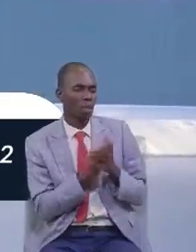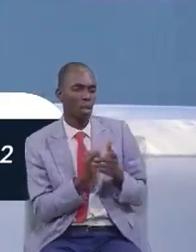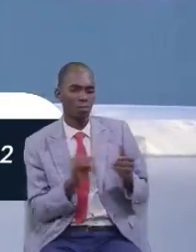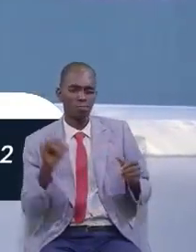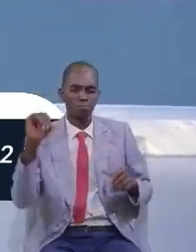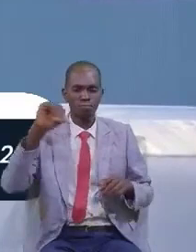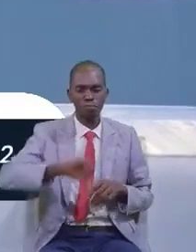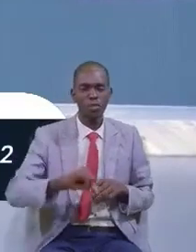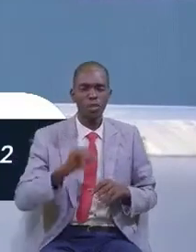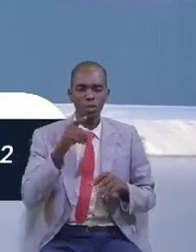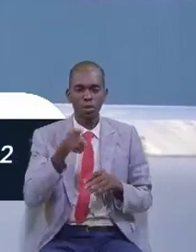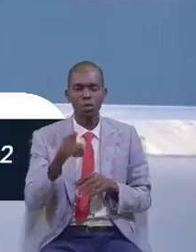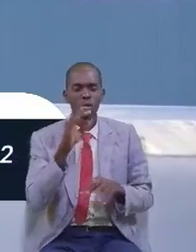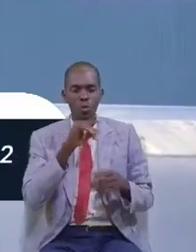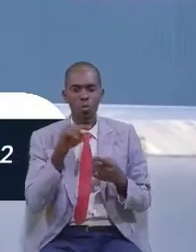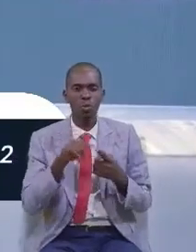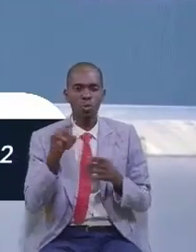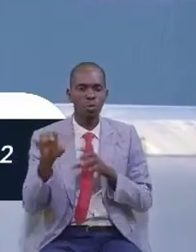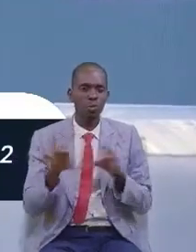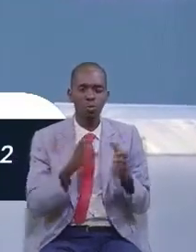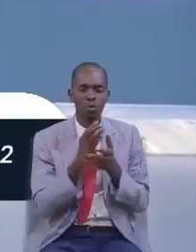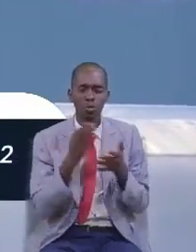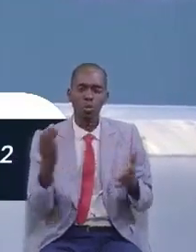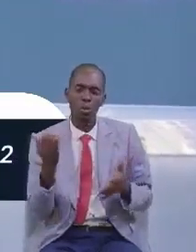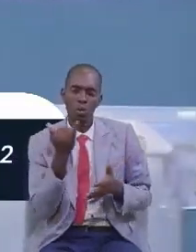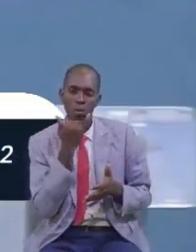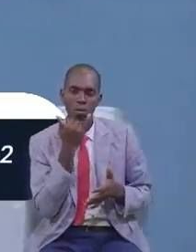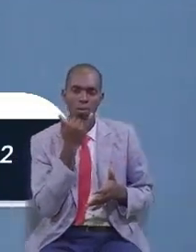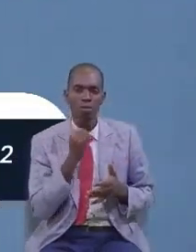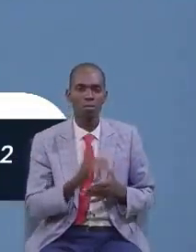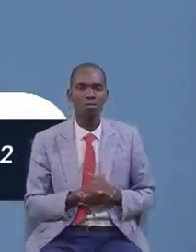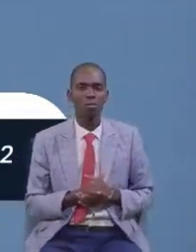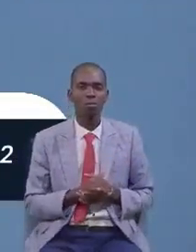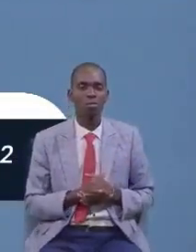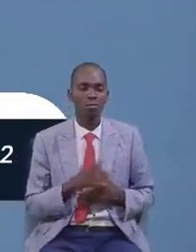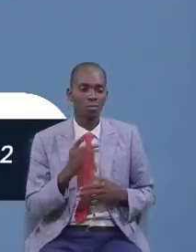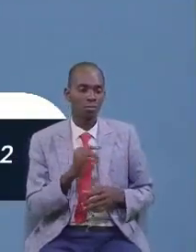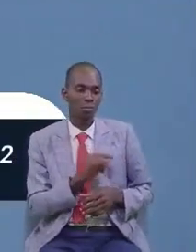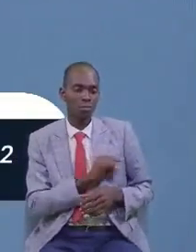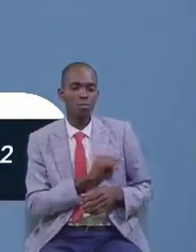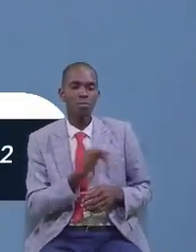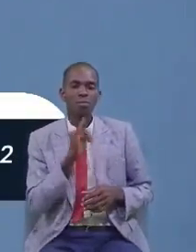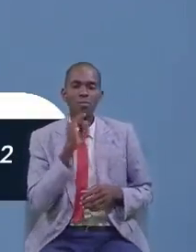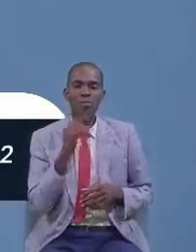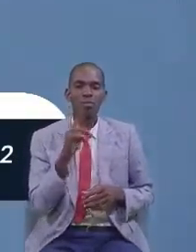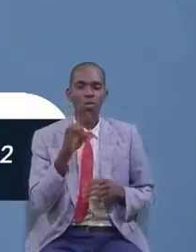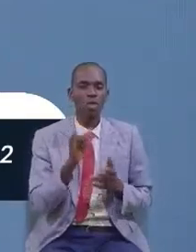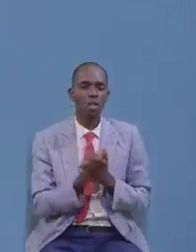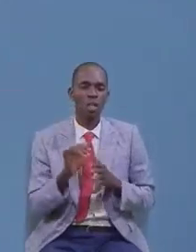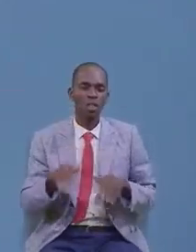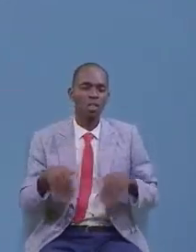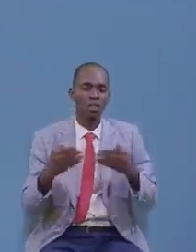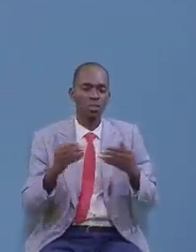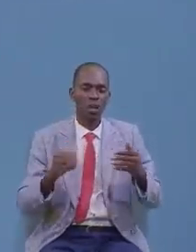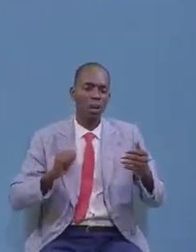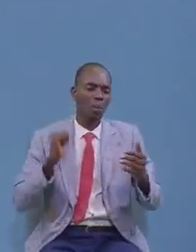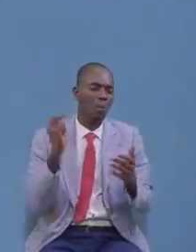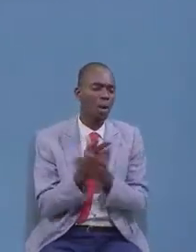wrong. మనస్సాక్షి మన లోపల ఉండి తప్పు చేస్తే నువ్వు తప్పు చేస్తావు అని చెప్తుంటుంది. The conscience is the one that gives approval and say yes.